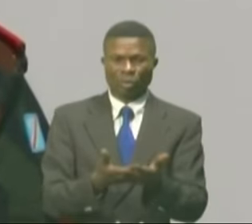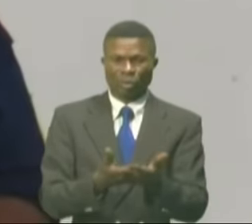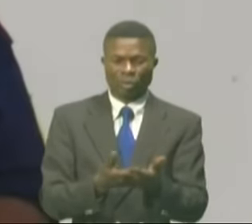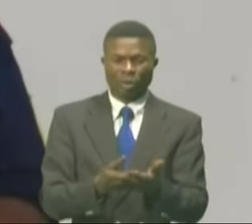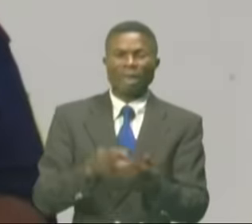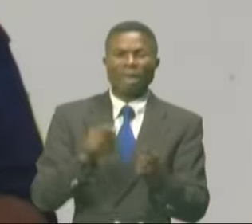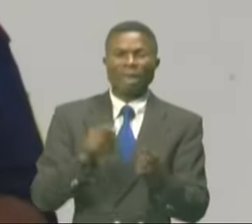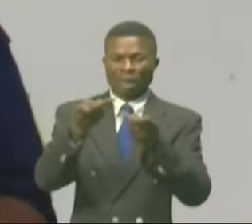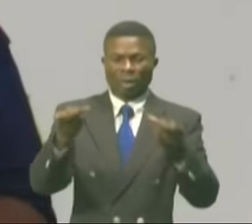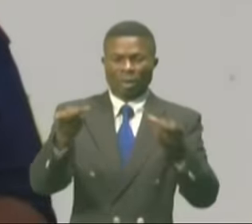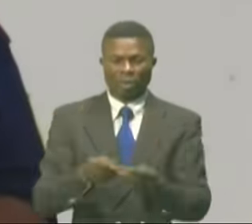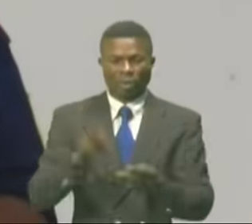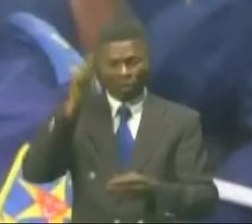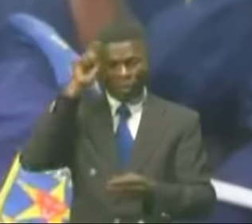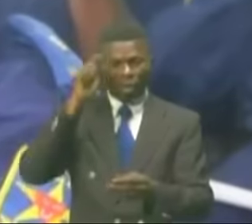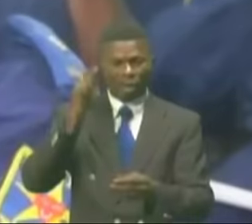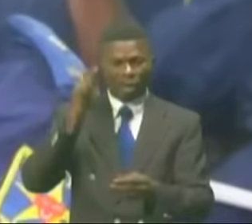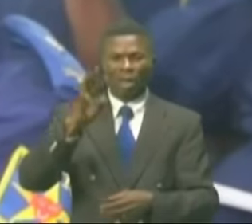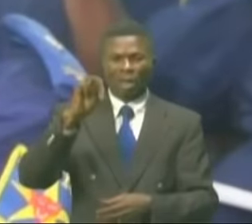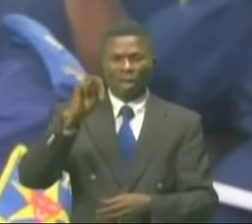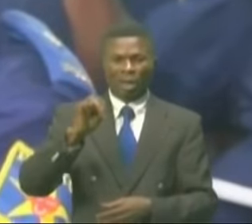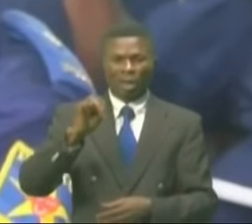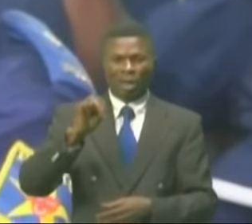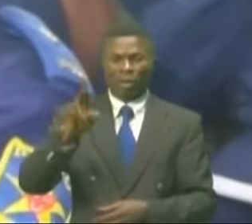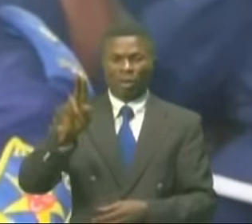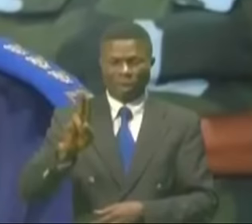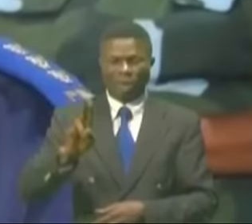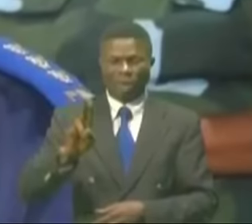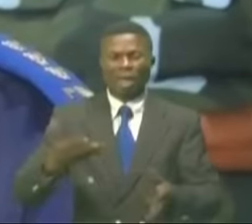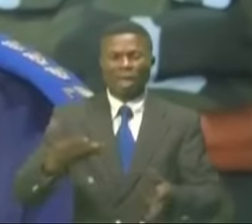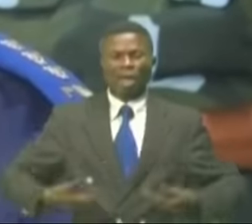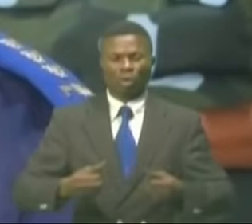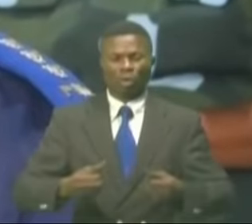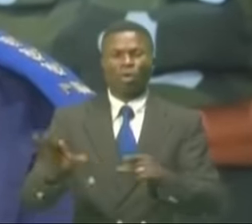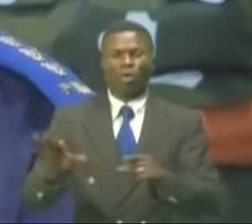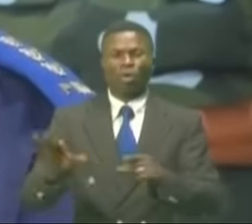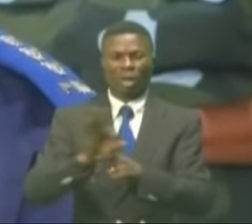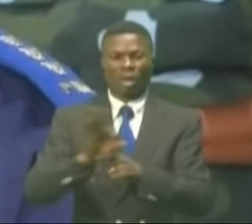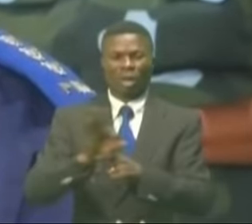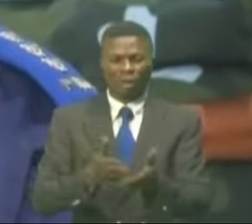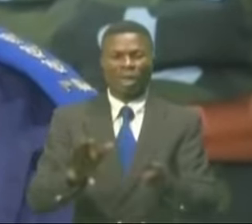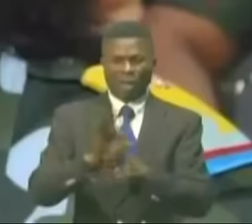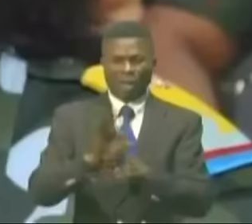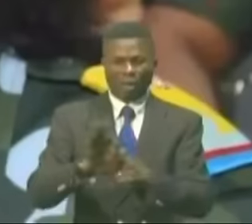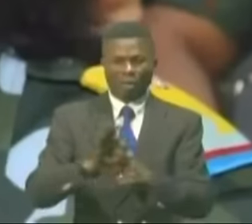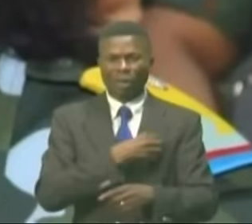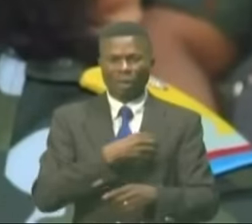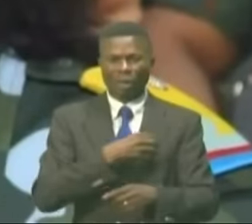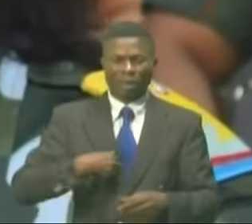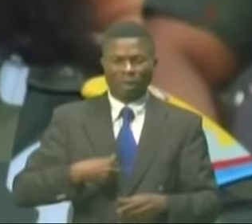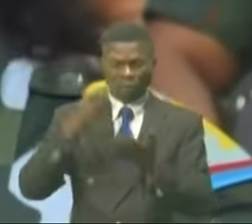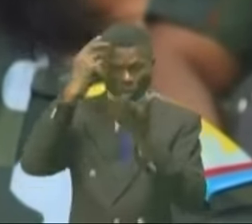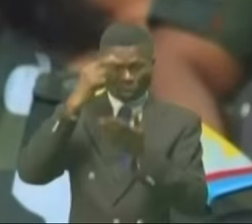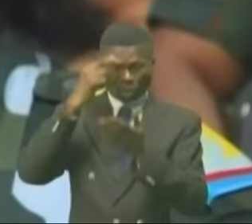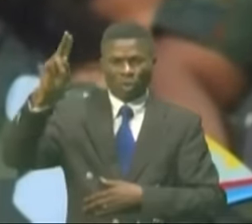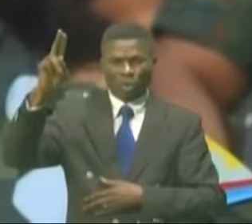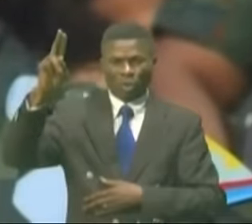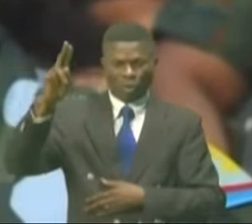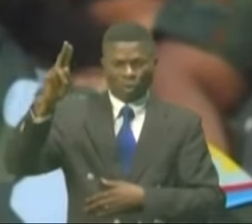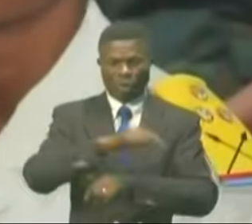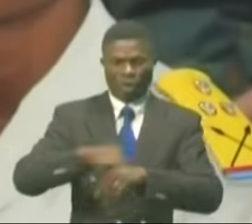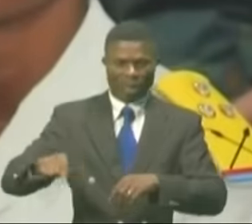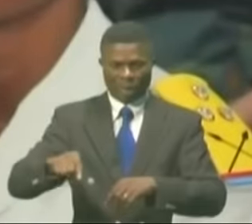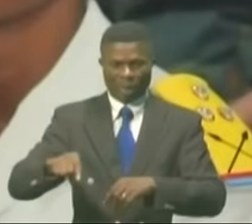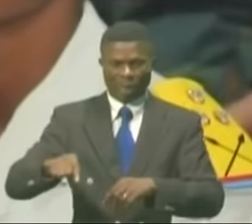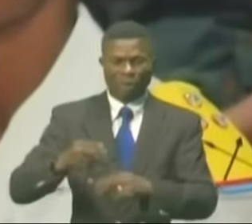focal genre de la MONUSCO salue la tenue de cet atelier qui vise à former les femmes officiers des institutions